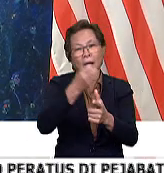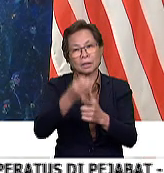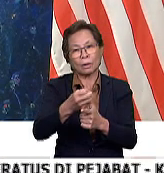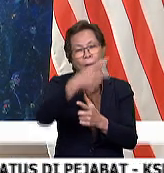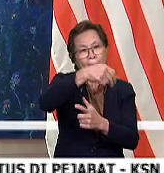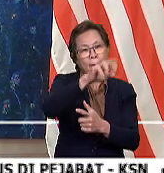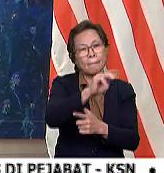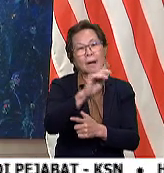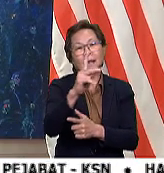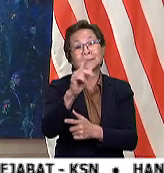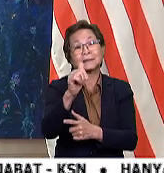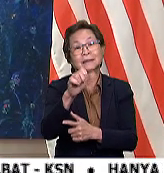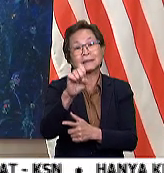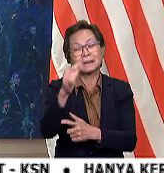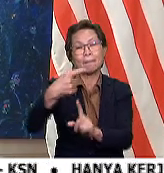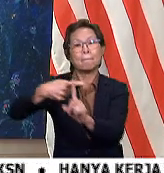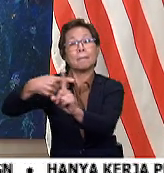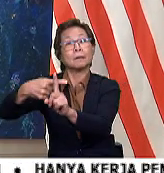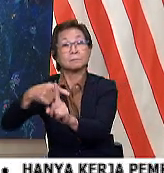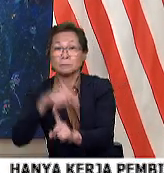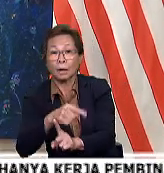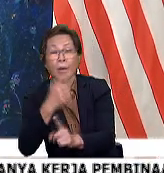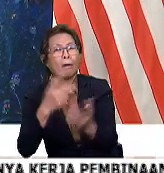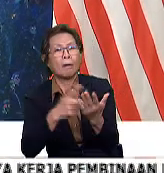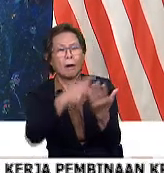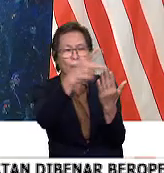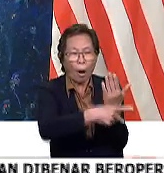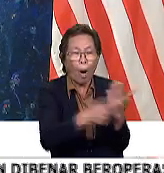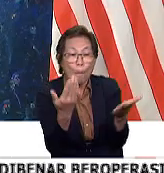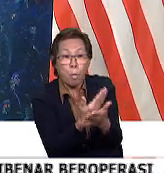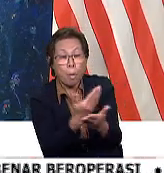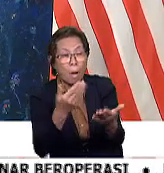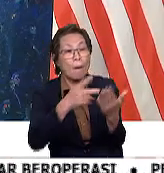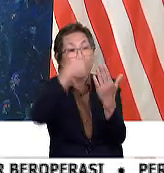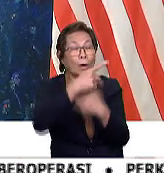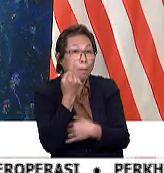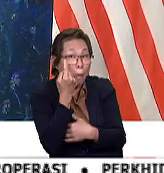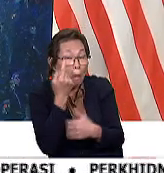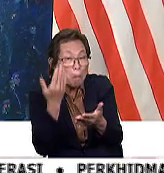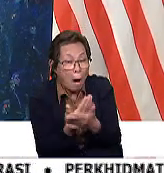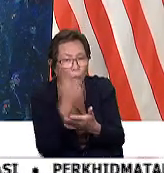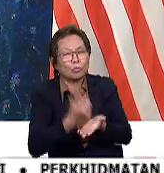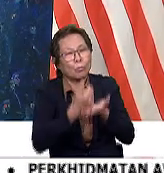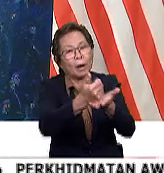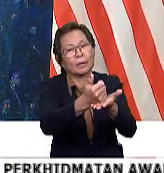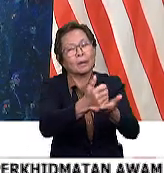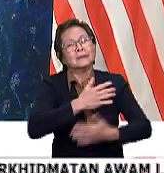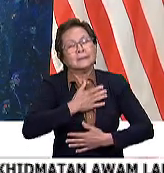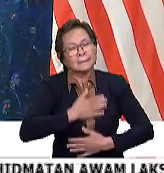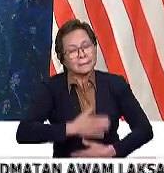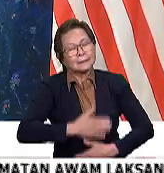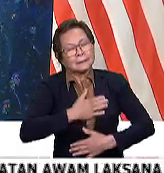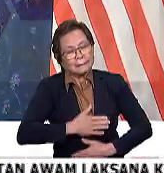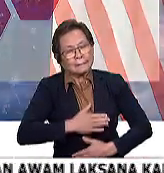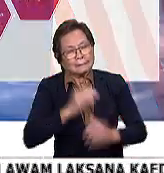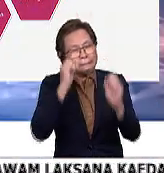pemerkosa plus sebagai inisiatif terbaru kerajaan untuk membantu meredakan cabaran